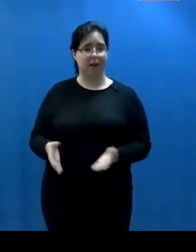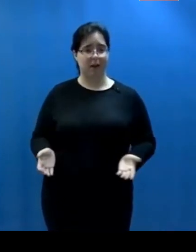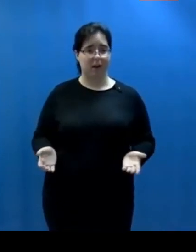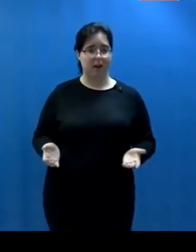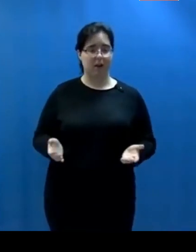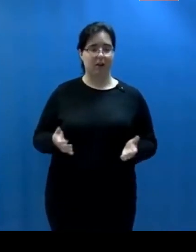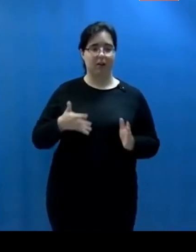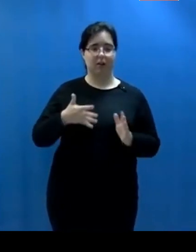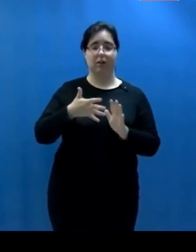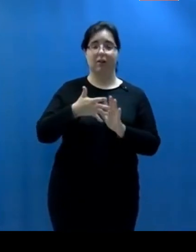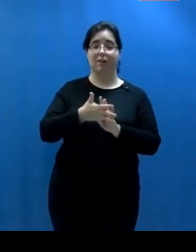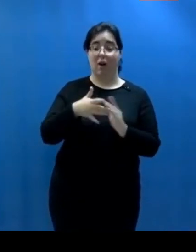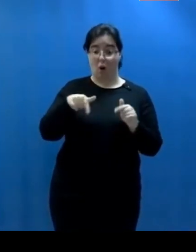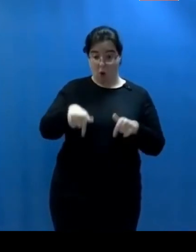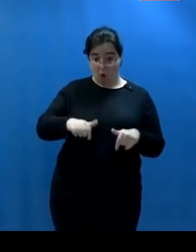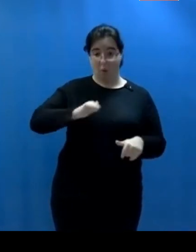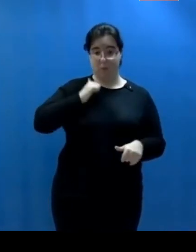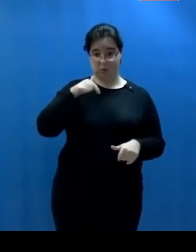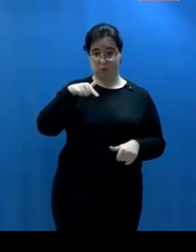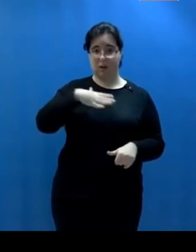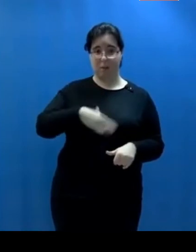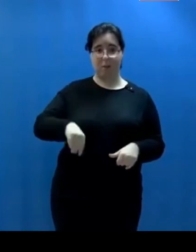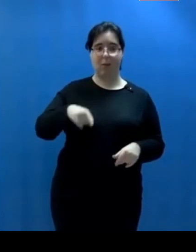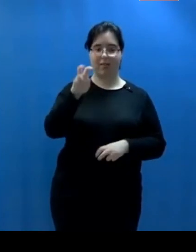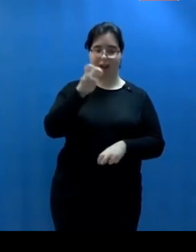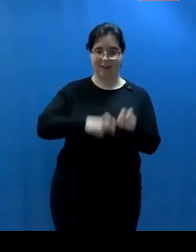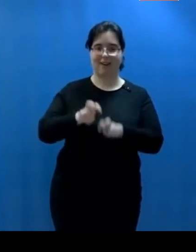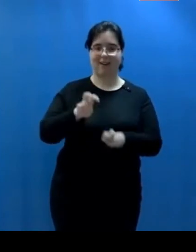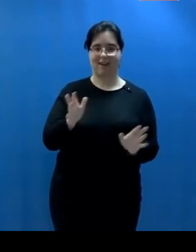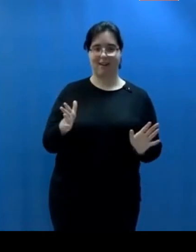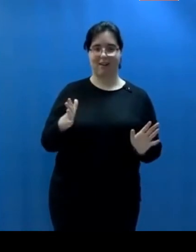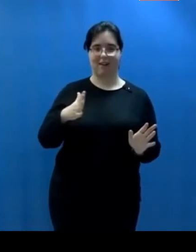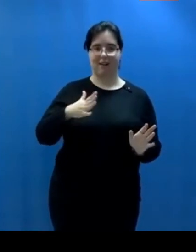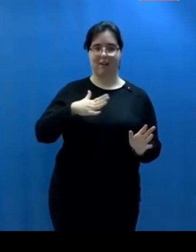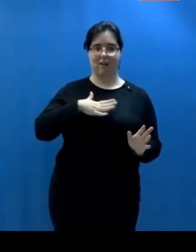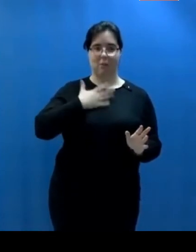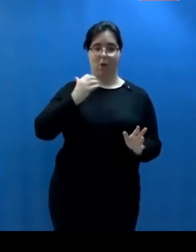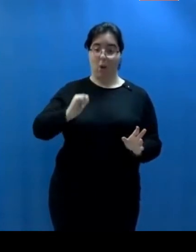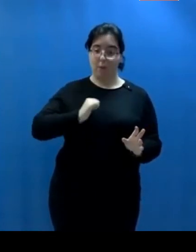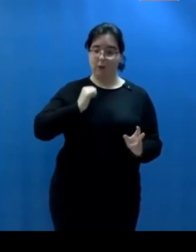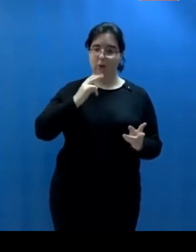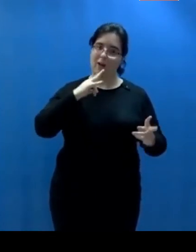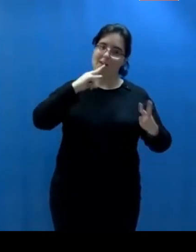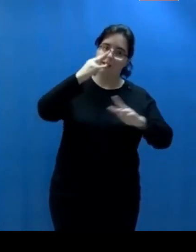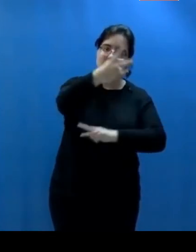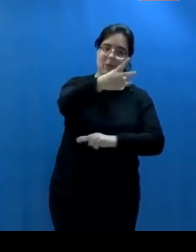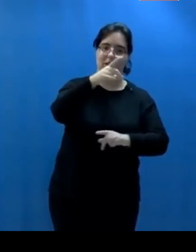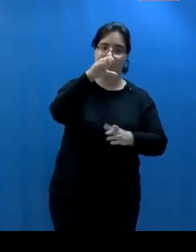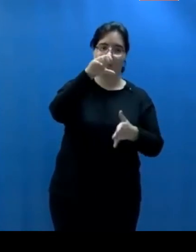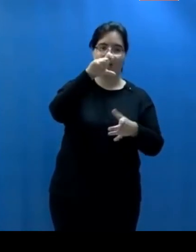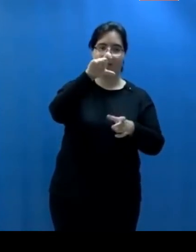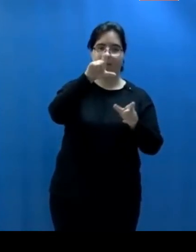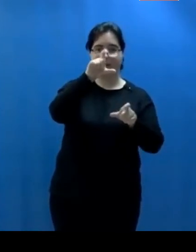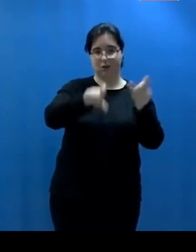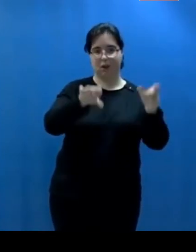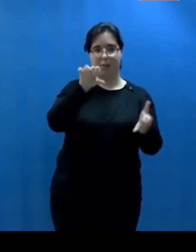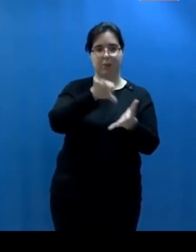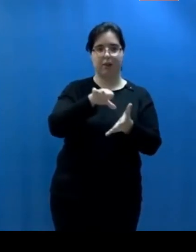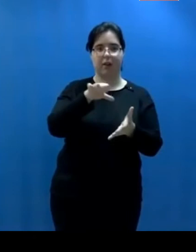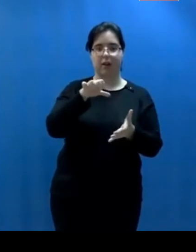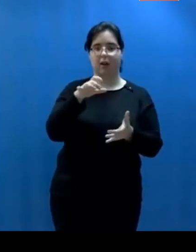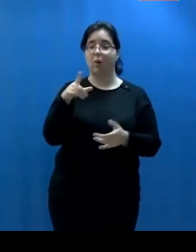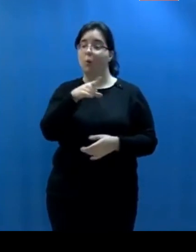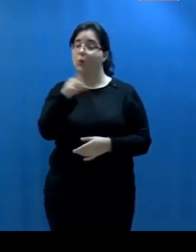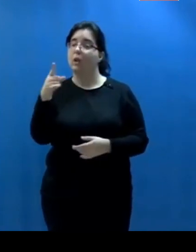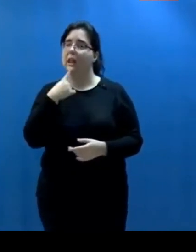avui vostè té l'oportunitat, pues té l'oportunitat d'enmendar-se, té l'oportunitat de respondre a la ciutadania. Vostè és molt de dir el que li interessa a la gent, el que li importa a la